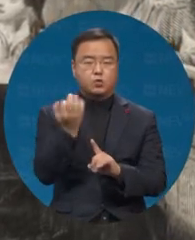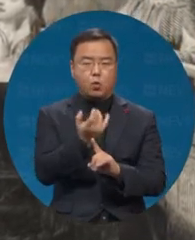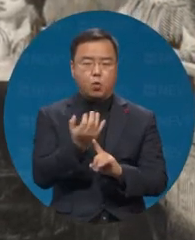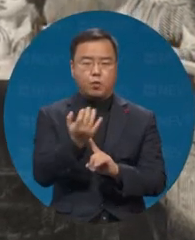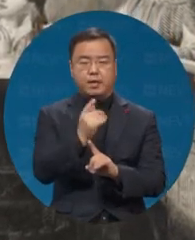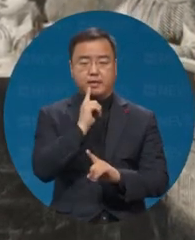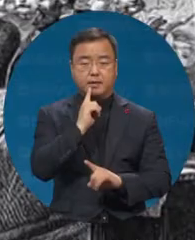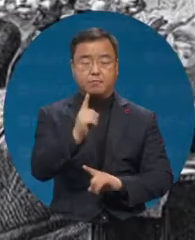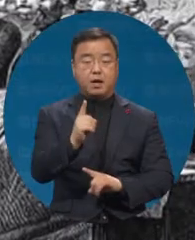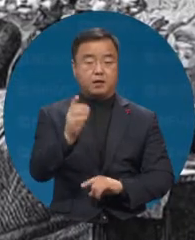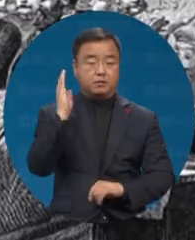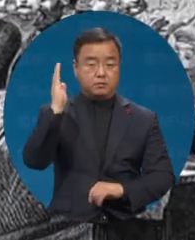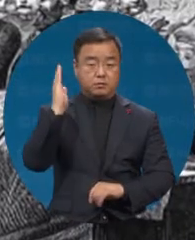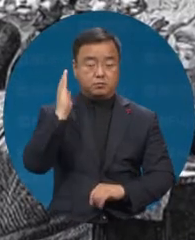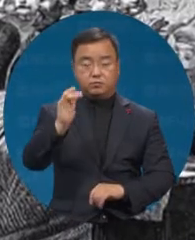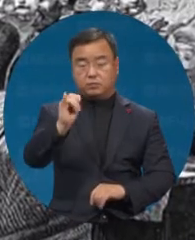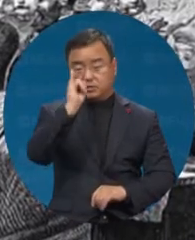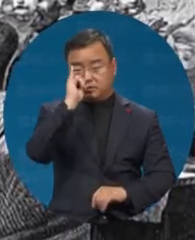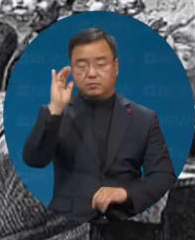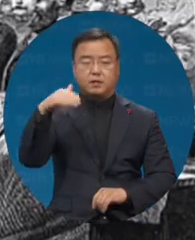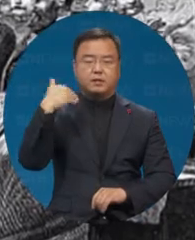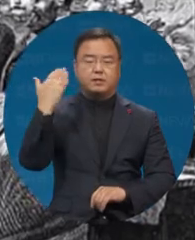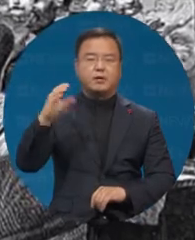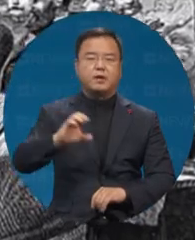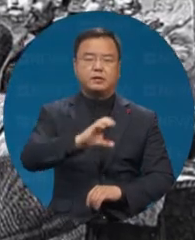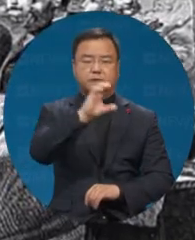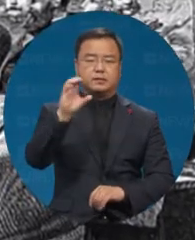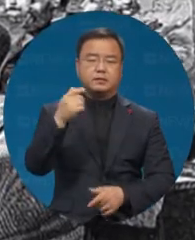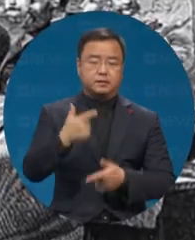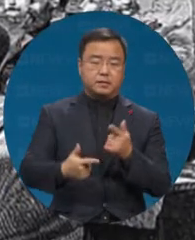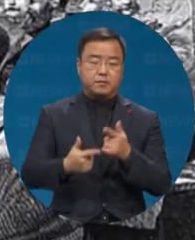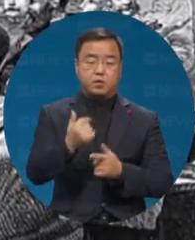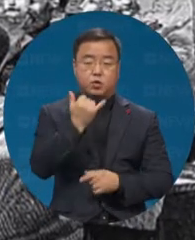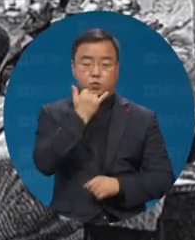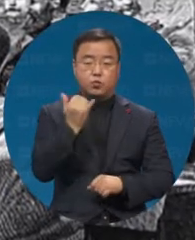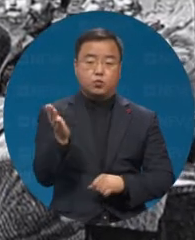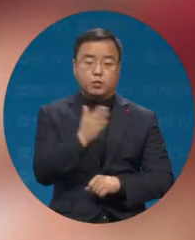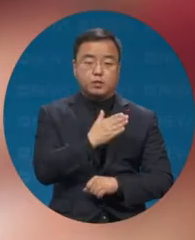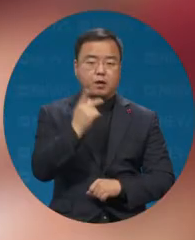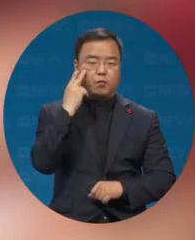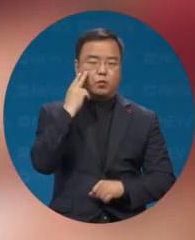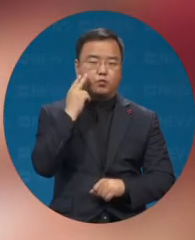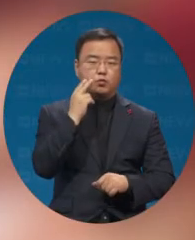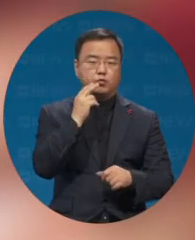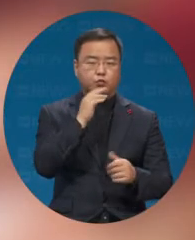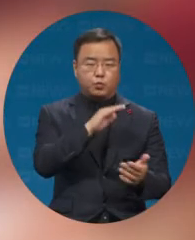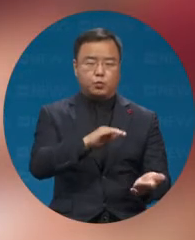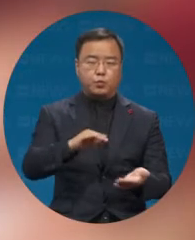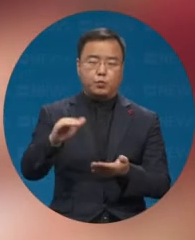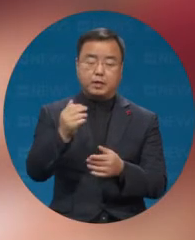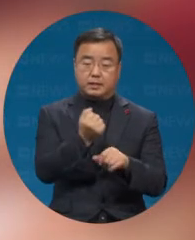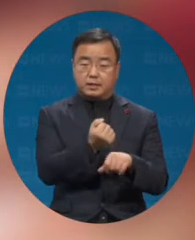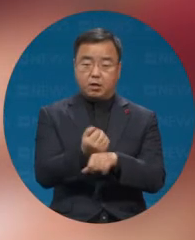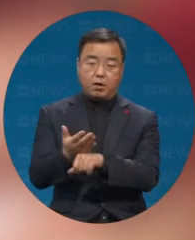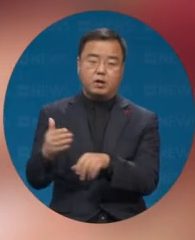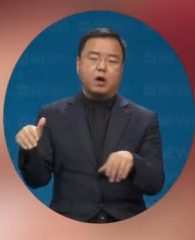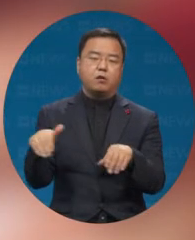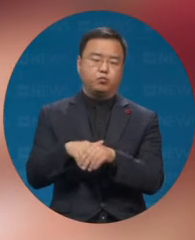있는데요. 이후 크리스마스 트리는 독일에서 미국으로 전파되며 중요한 크리스마스 문화가